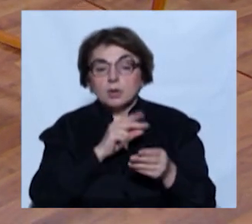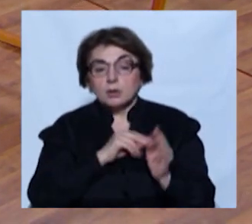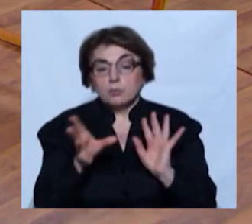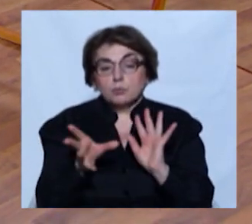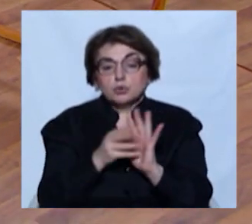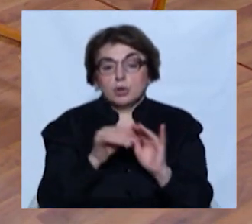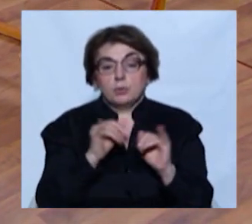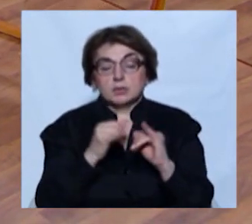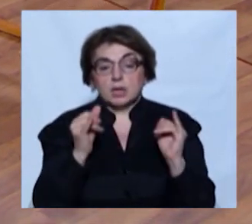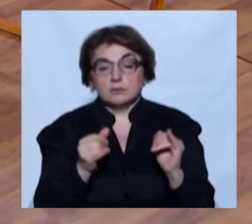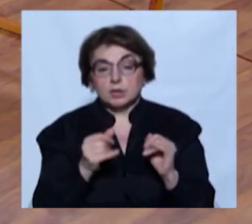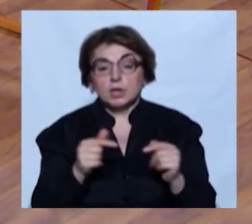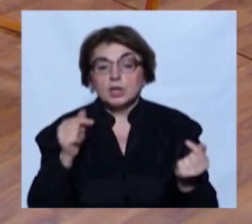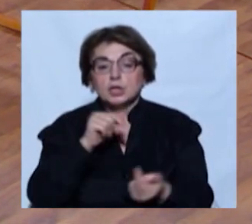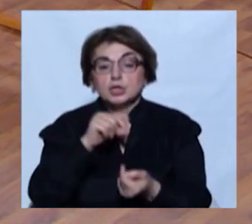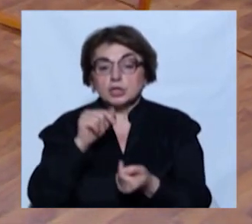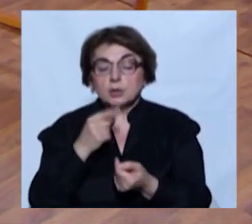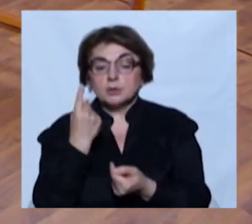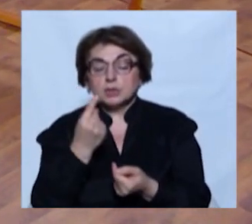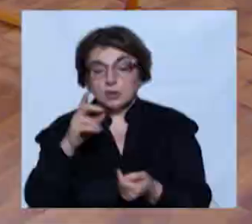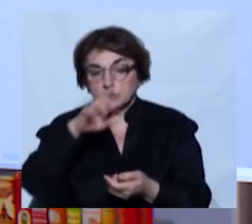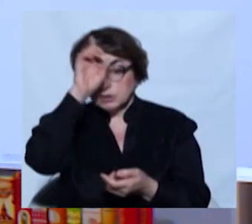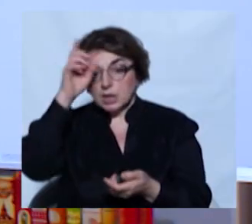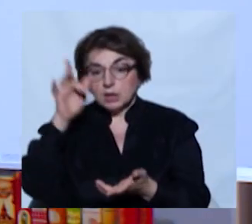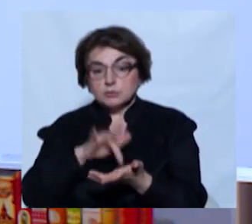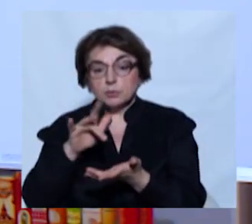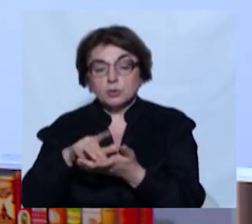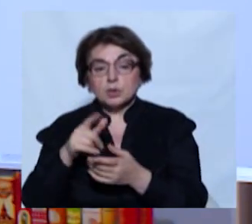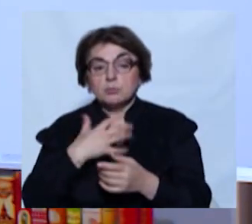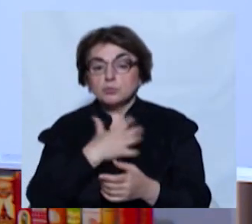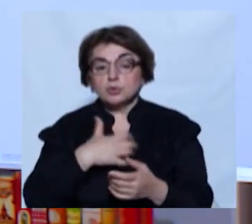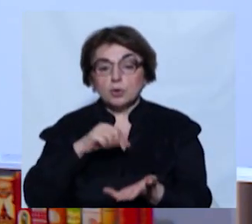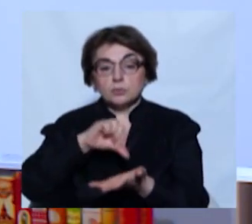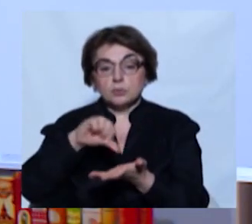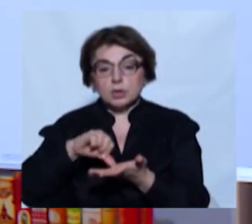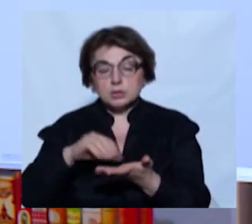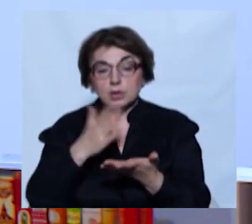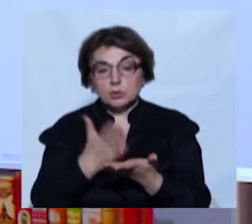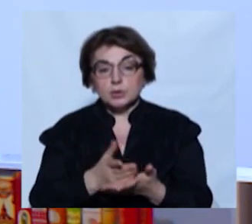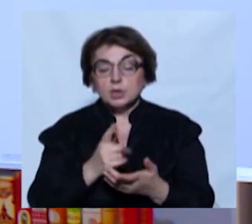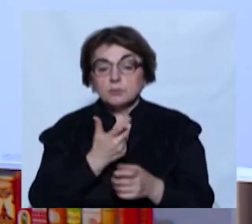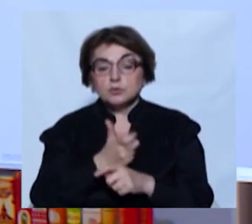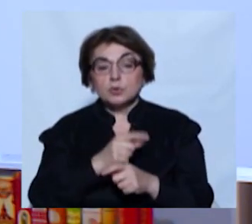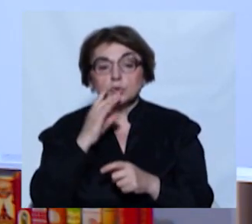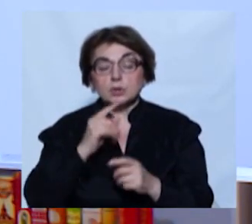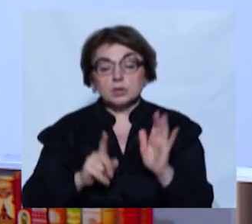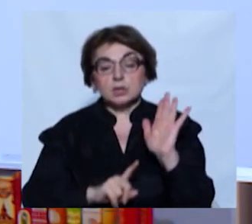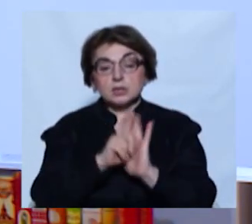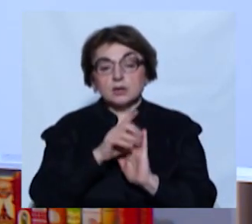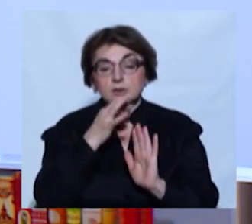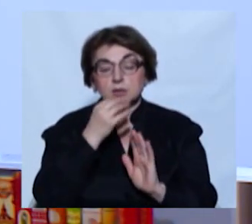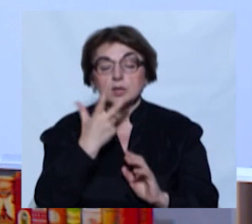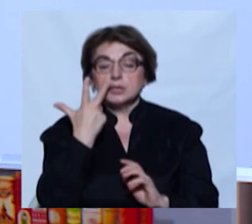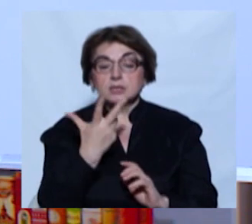პარტნიორულ დონეზე განვითარებაზე. შესაბამისად, თითოეული ქვეყნის თანამონაწილეობას უმნიშვნელოვანესი როლი ენიჭება და როდესაც ჩვენ თავში ვახსენეთ